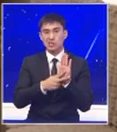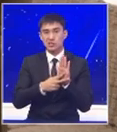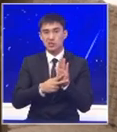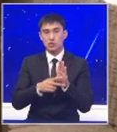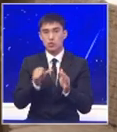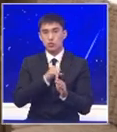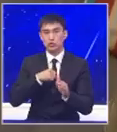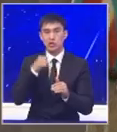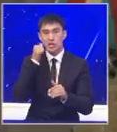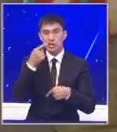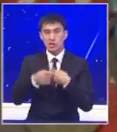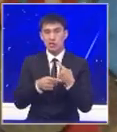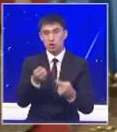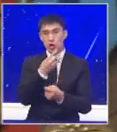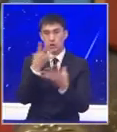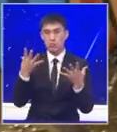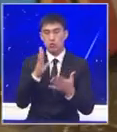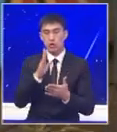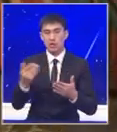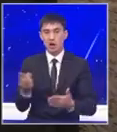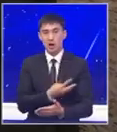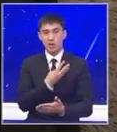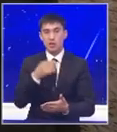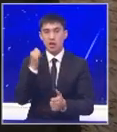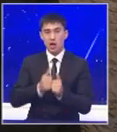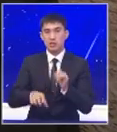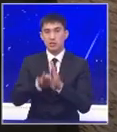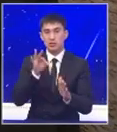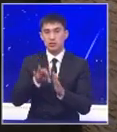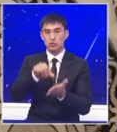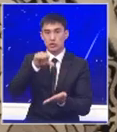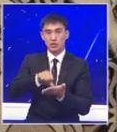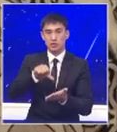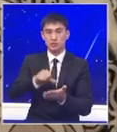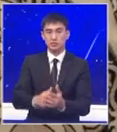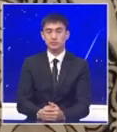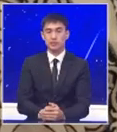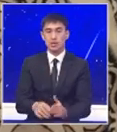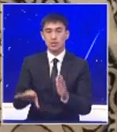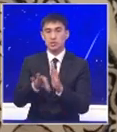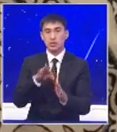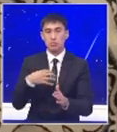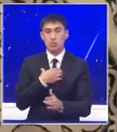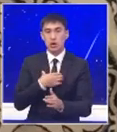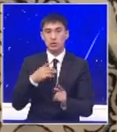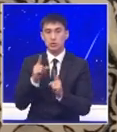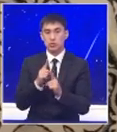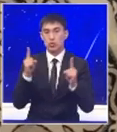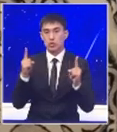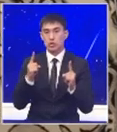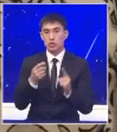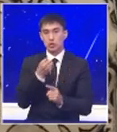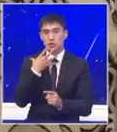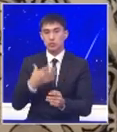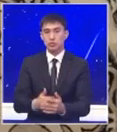ертеңінің жарқын болғанын қалайды. Сол үшін де әр сайлау сайын бейжай қарай алмаймын дейді. Сайлаудың мағанасы өте жақсы